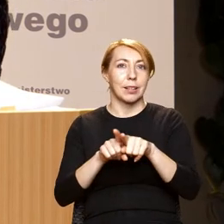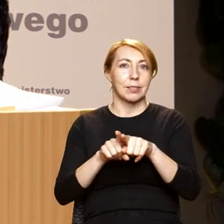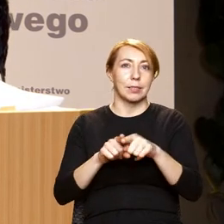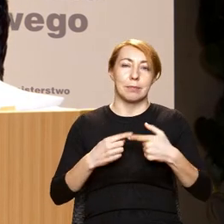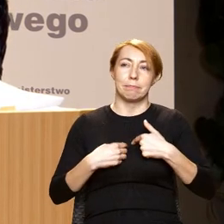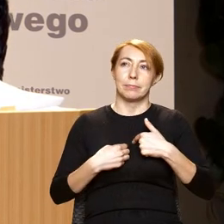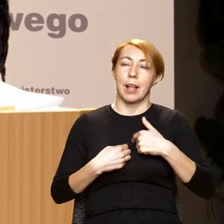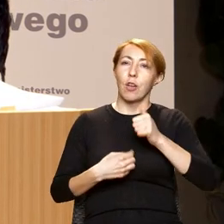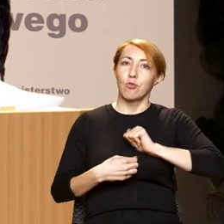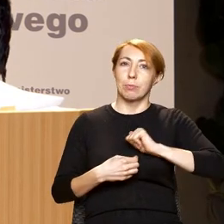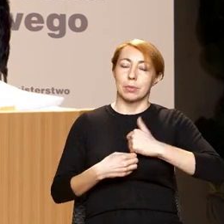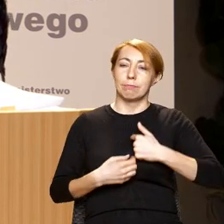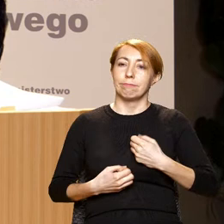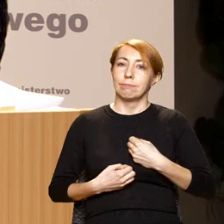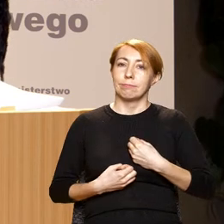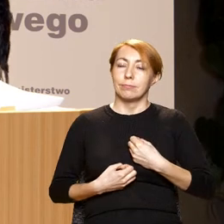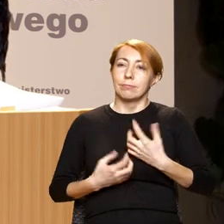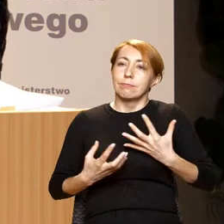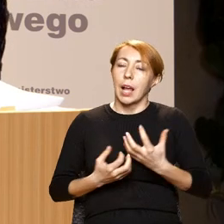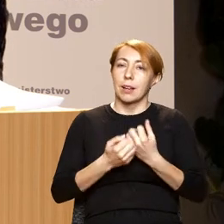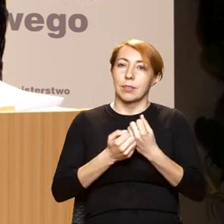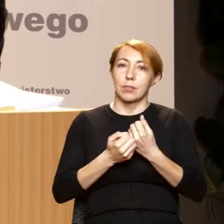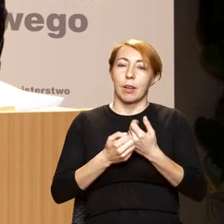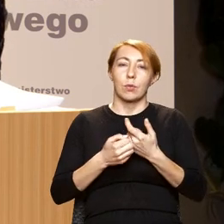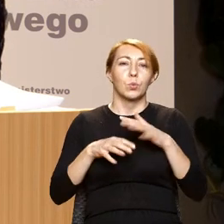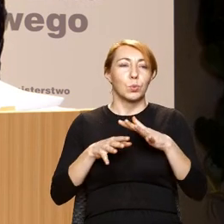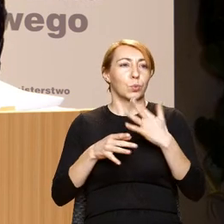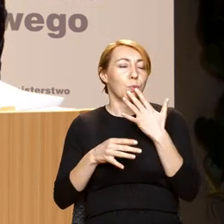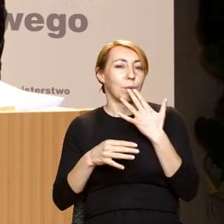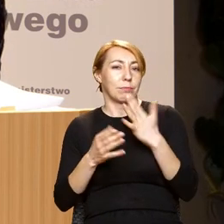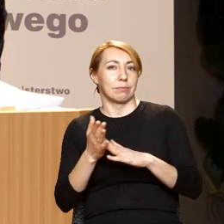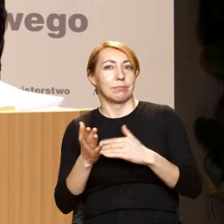też to odkrywam, że wiele się mówi